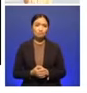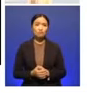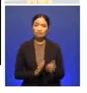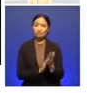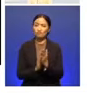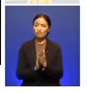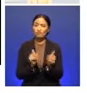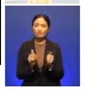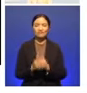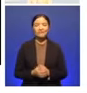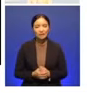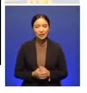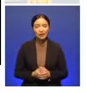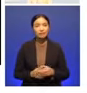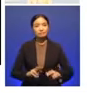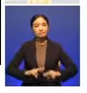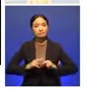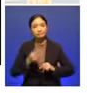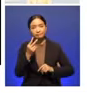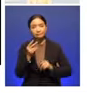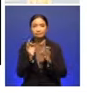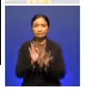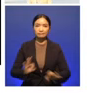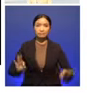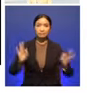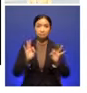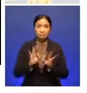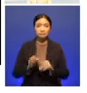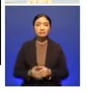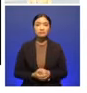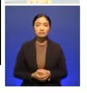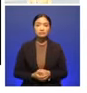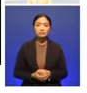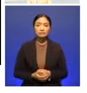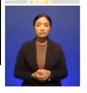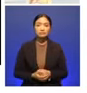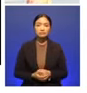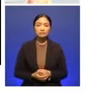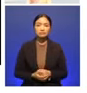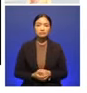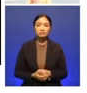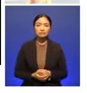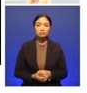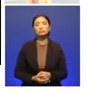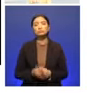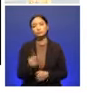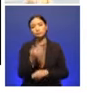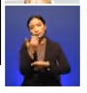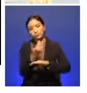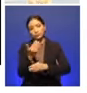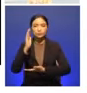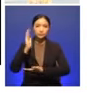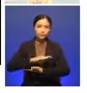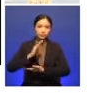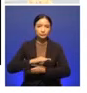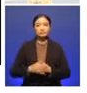ชมแต่โดยส่วนตัวที่เห็นว่ามีความสำคัญมากเนี่ยนะคะก็คือว่าสิ่งที่อยู่ในสื่อคือหนังสือ